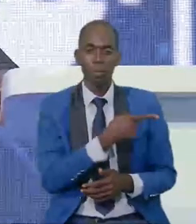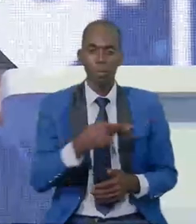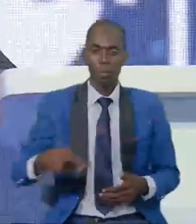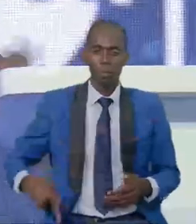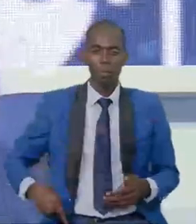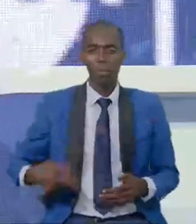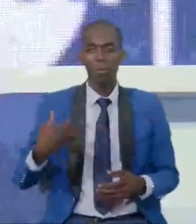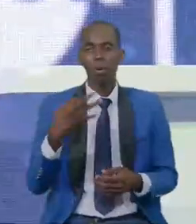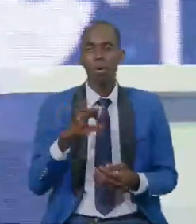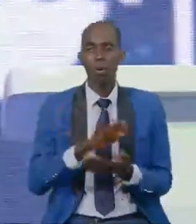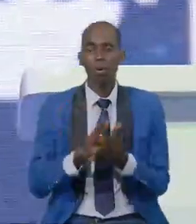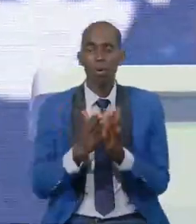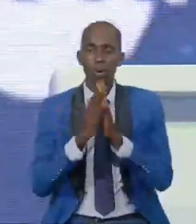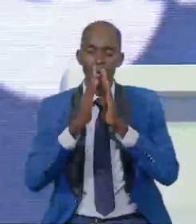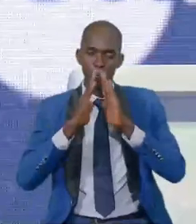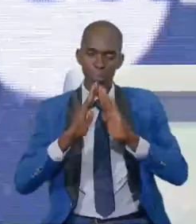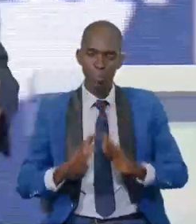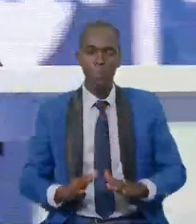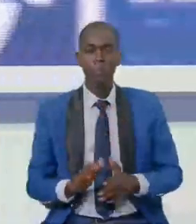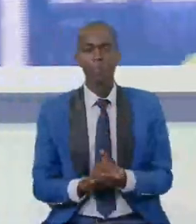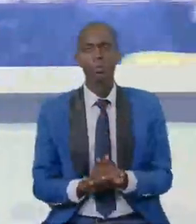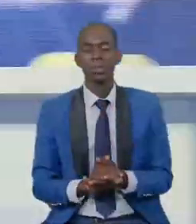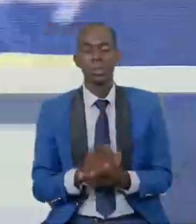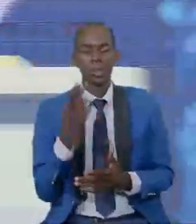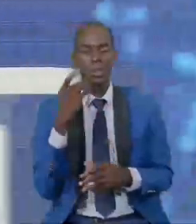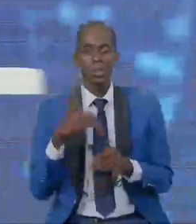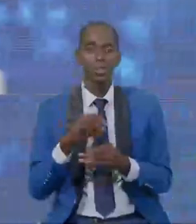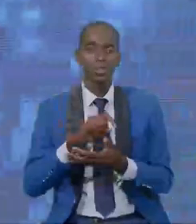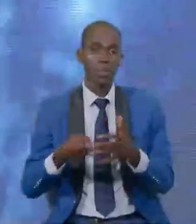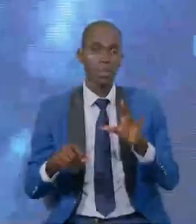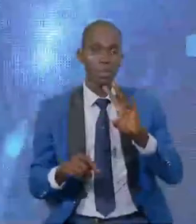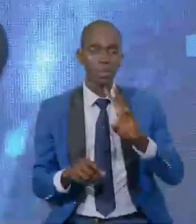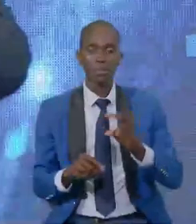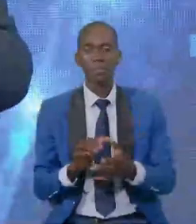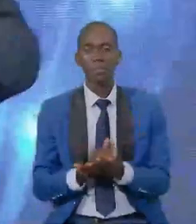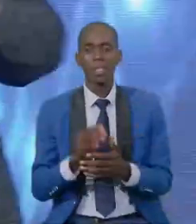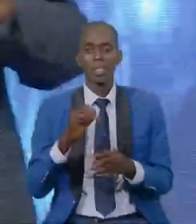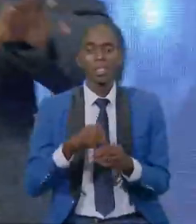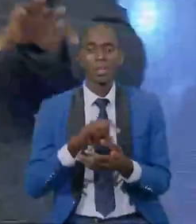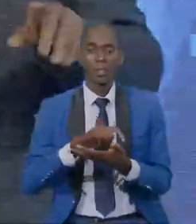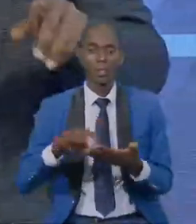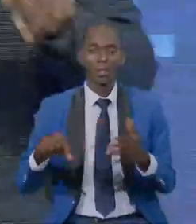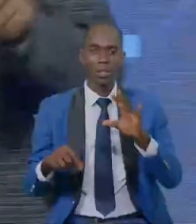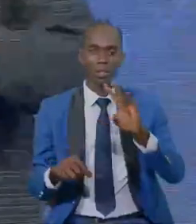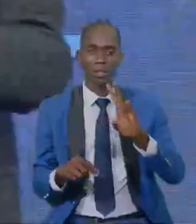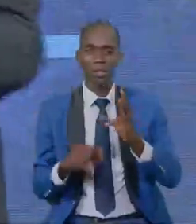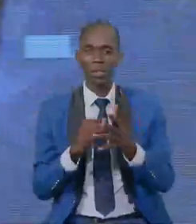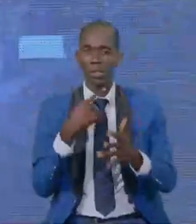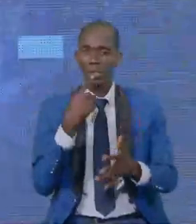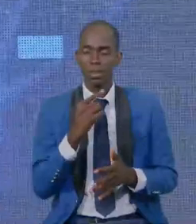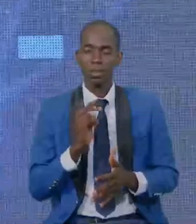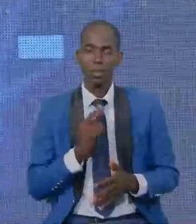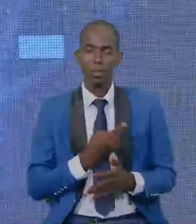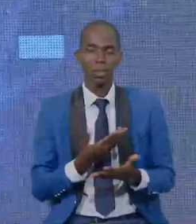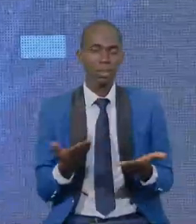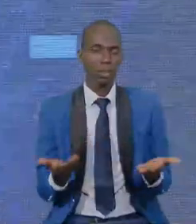il est le prince de la paix. Voilà le verset 6. Verset 6 nous